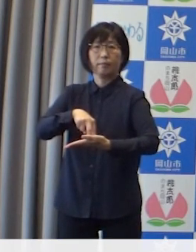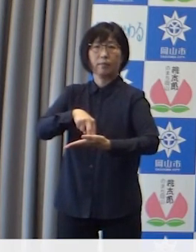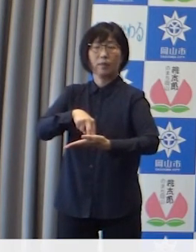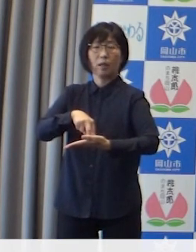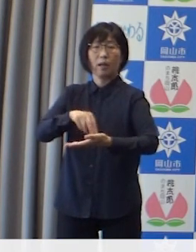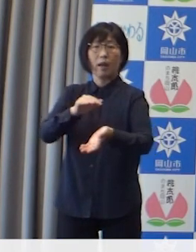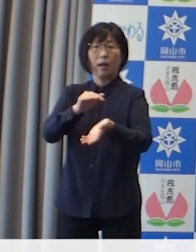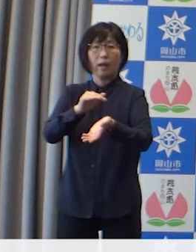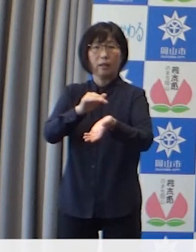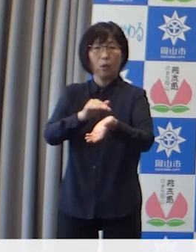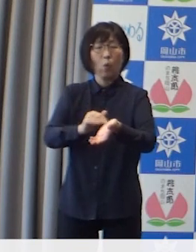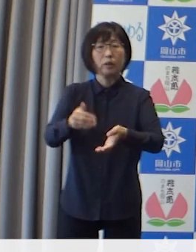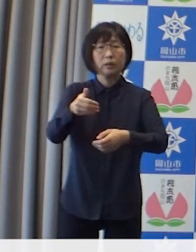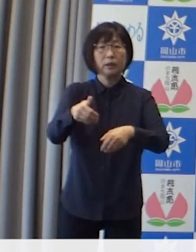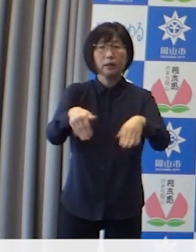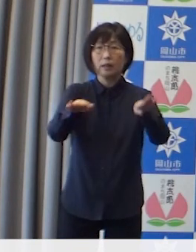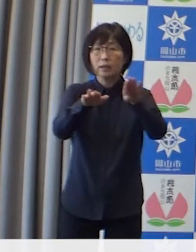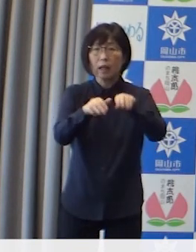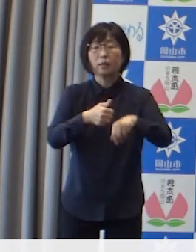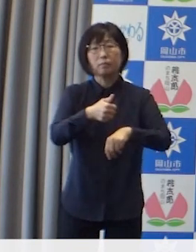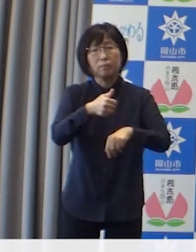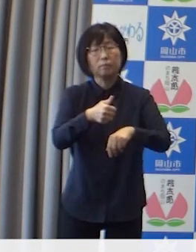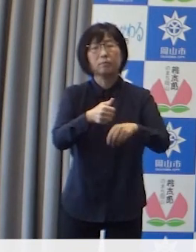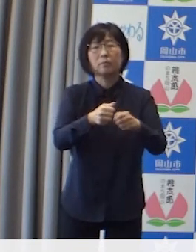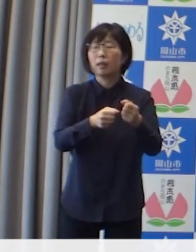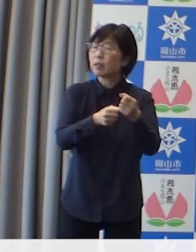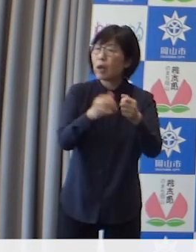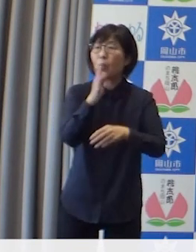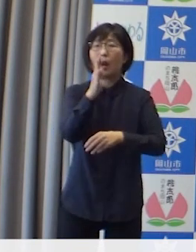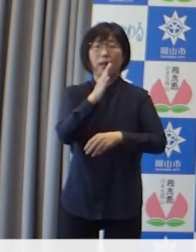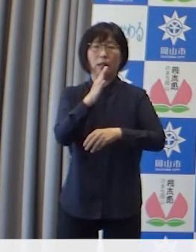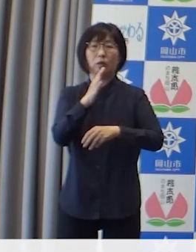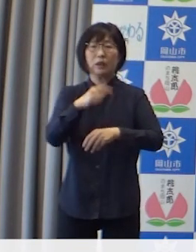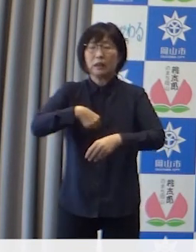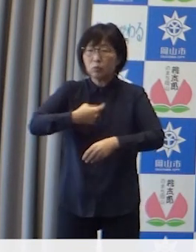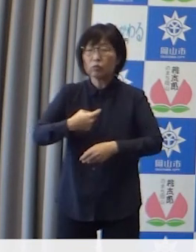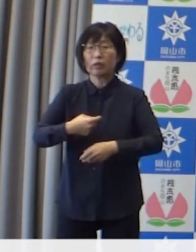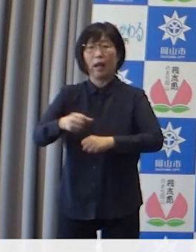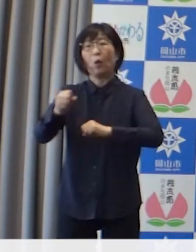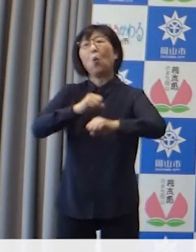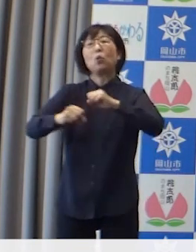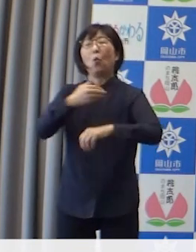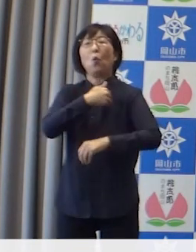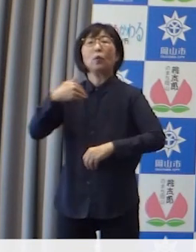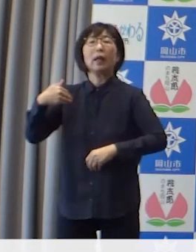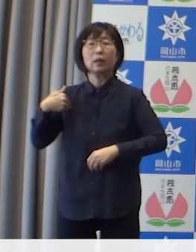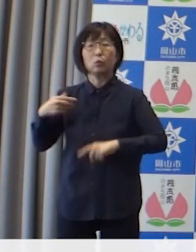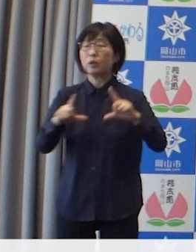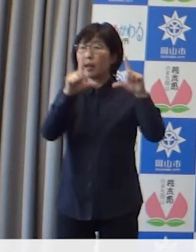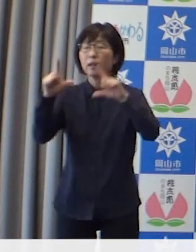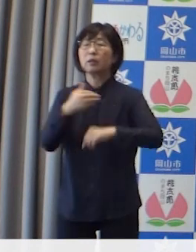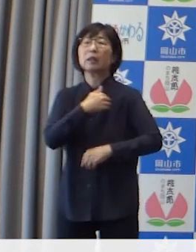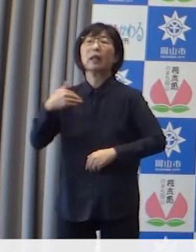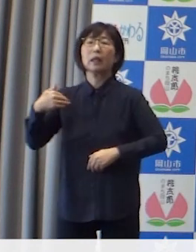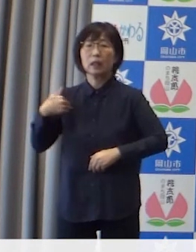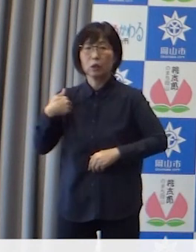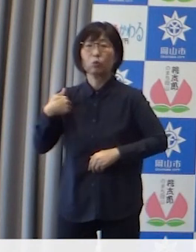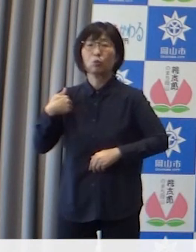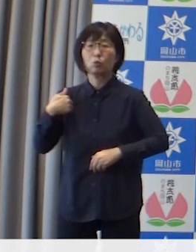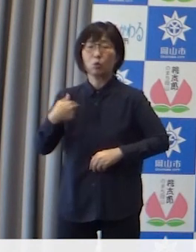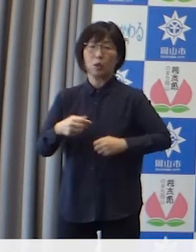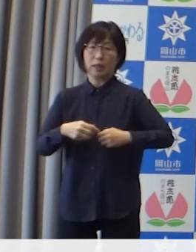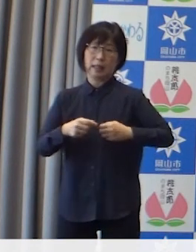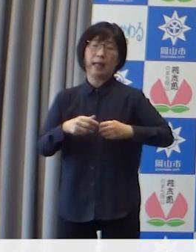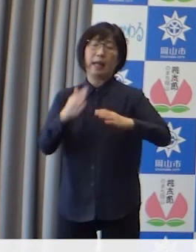お医者さんに頼らず行動できるということで、どっちかというと客観